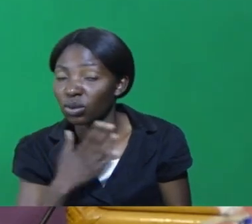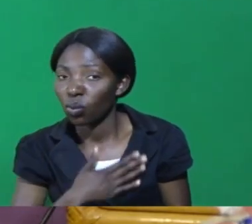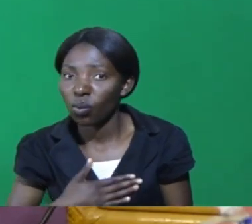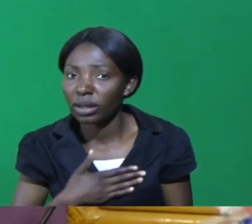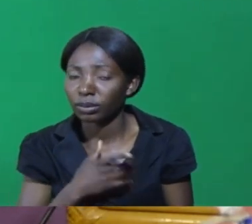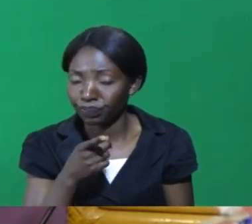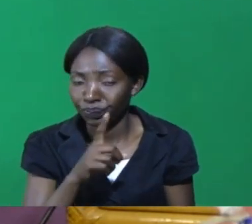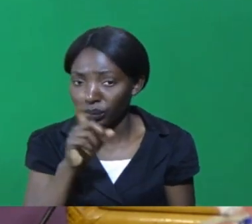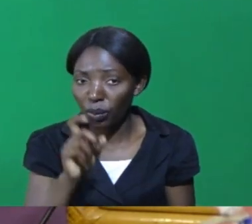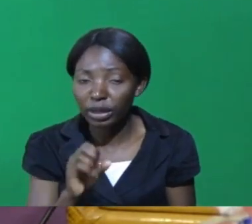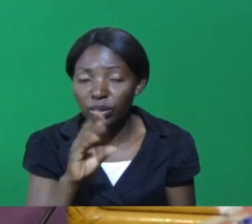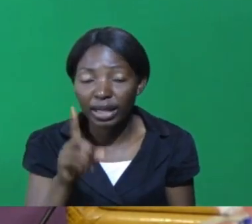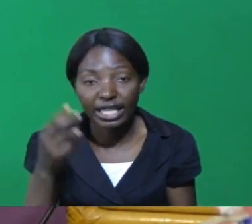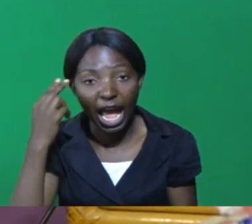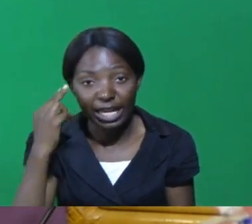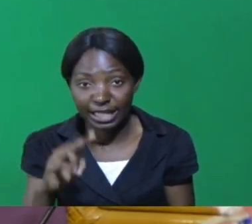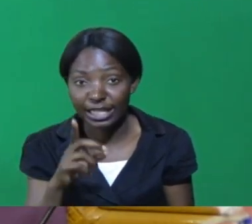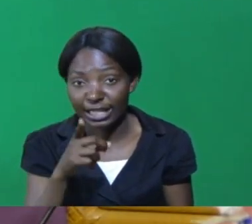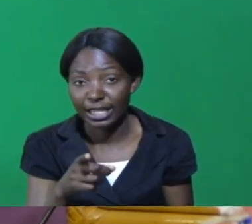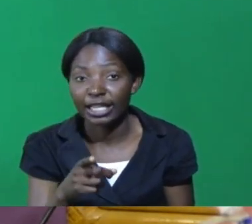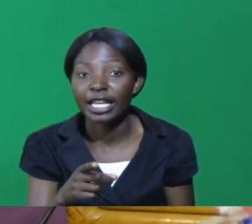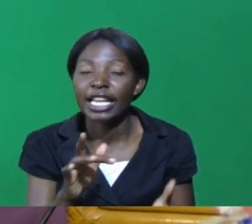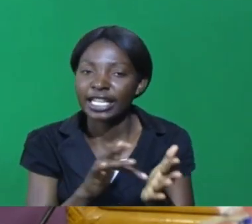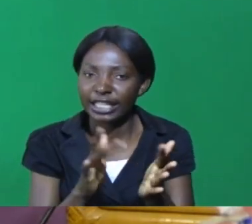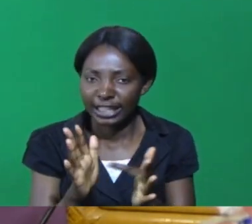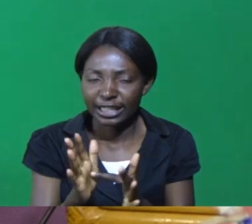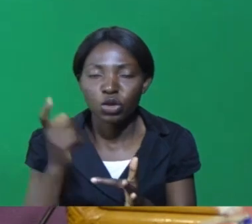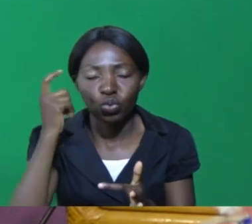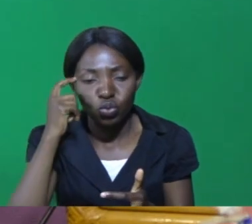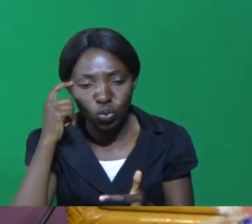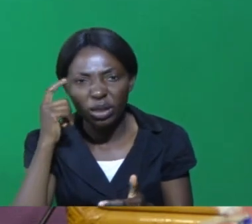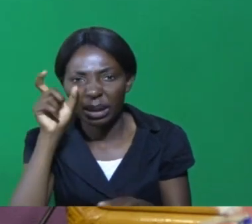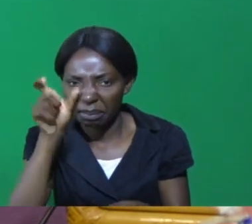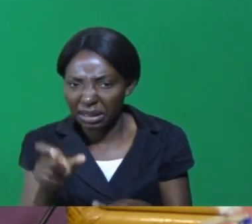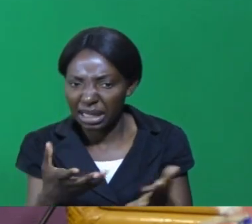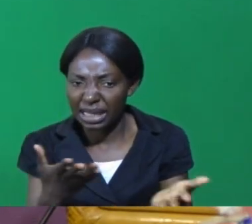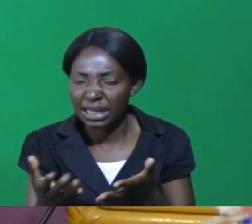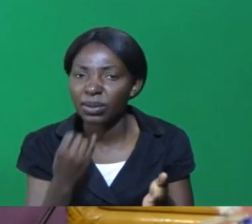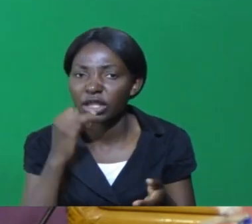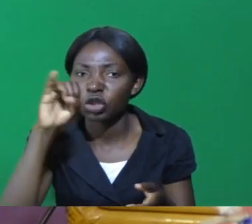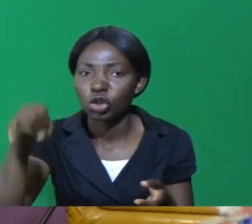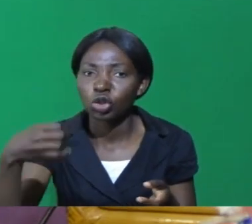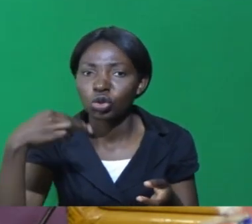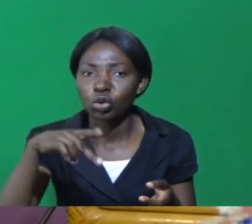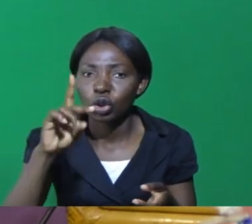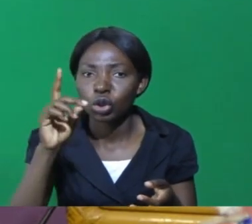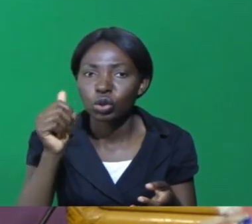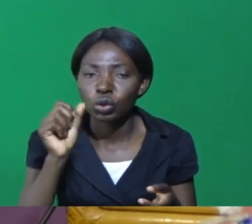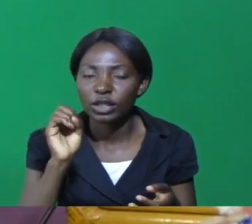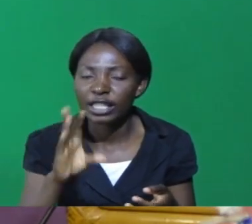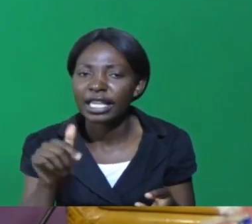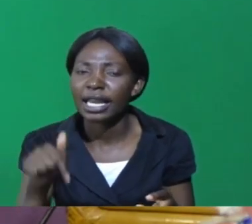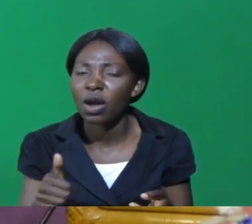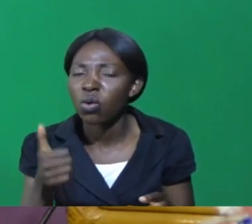kuti chidzidzo icho munyatsochibata. Iye Jesu zvaari kuziva kuti ndi Judas, ari kurambirai achingoti mumwe wenyu,